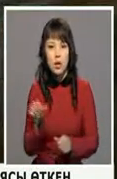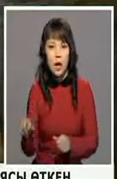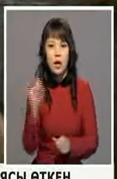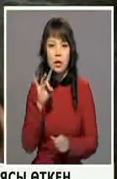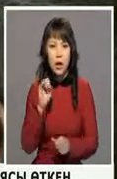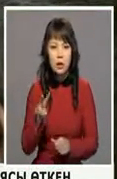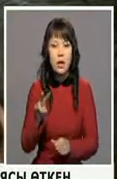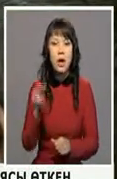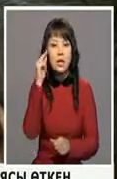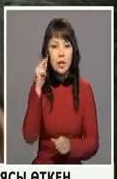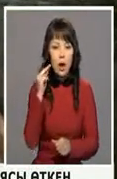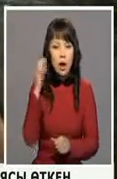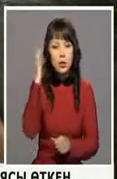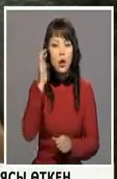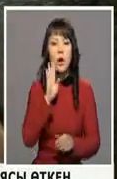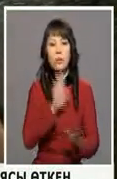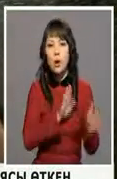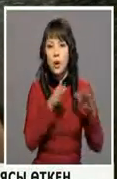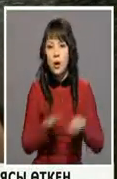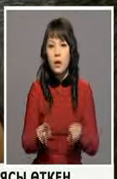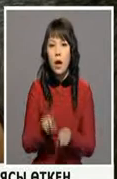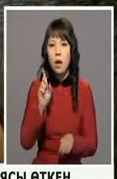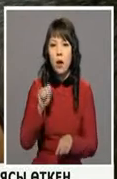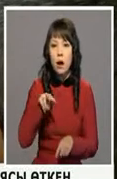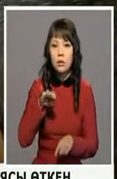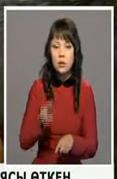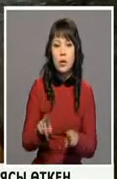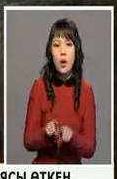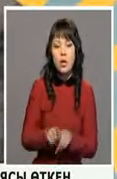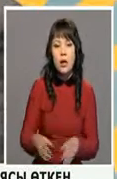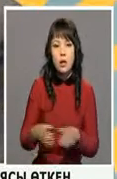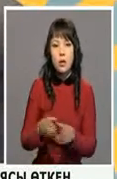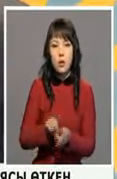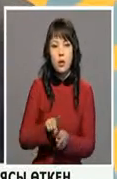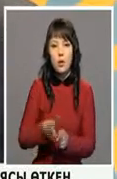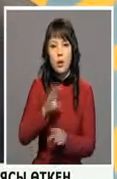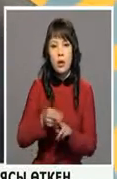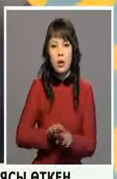Иран, Қара теңіз жағалауы мен Балтық мемлекеттермен байланыстыруды да межелеп отыр.